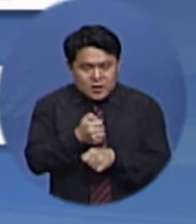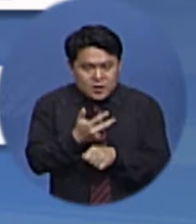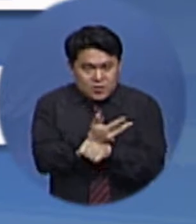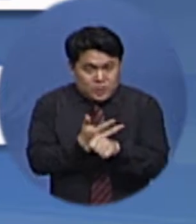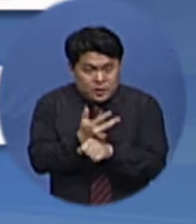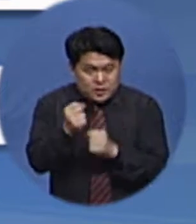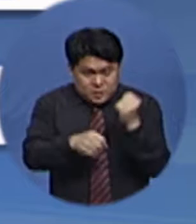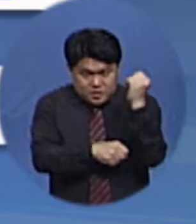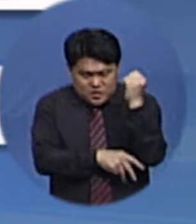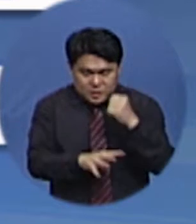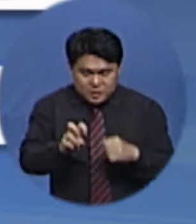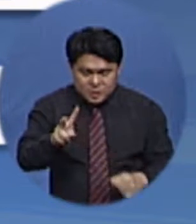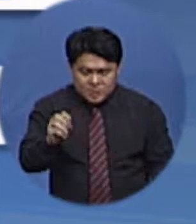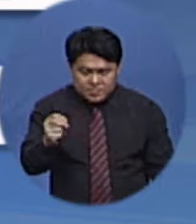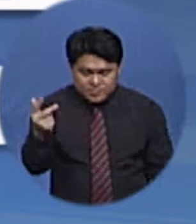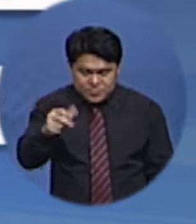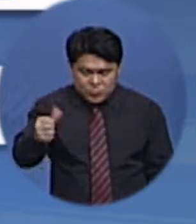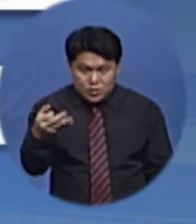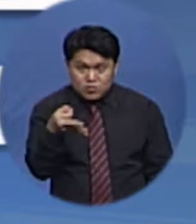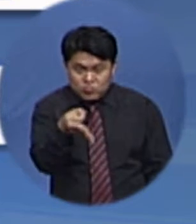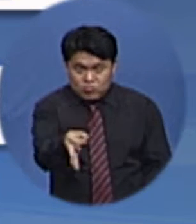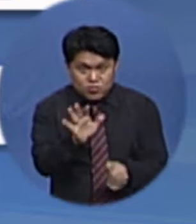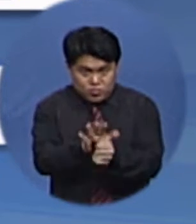42만 7,500원을 지원합니다.